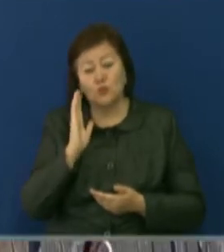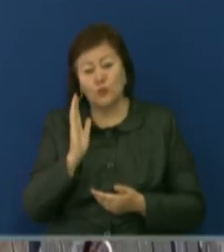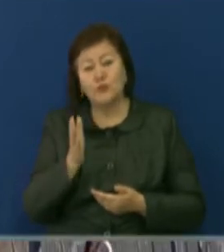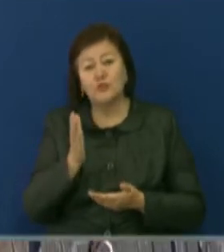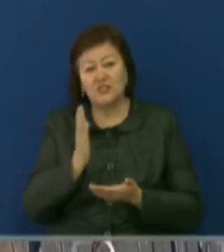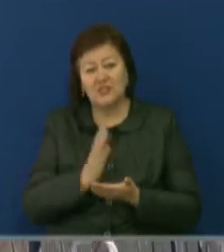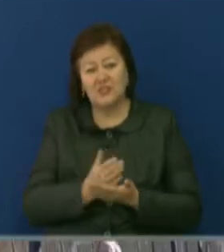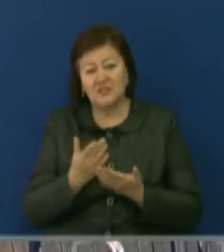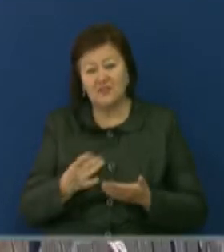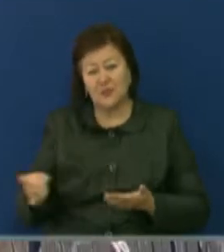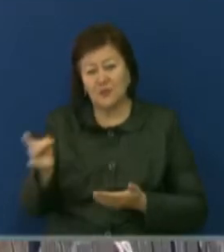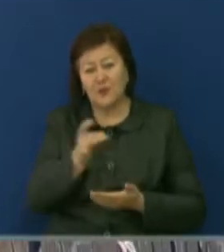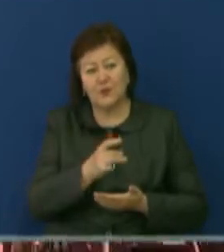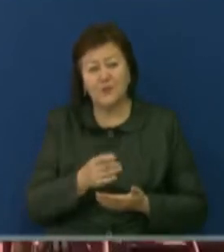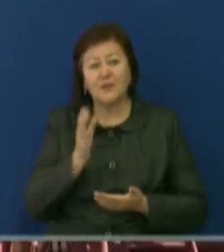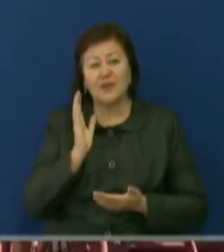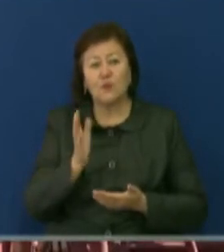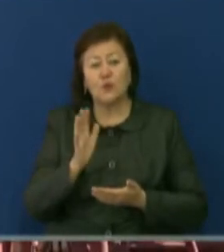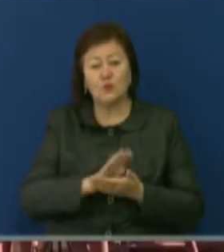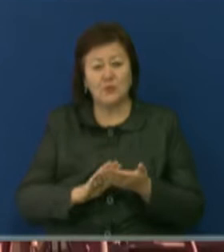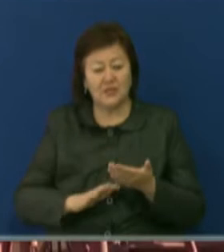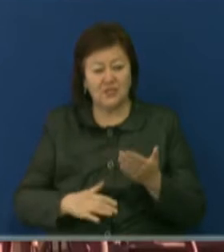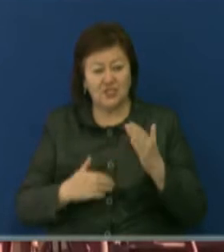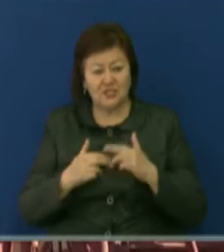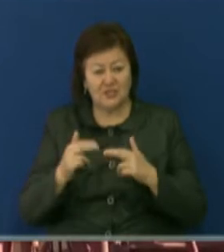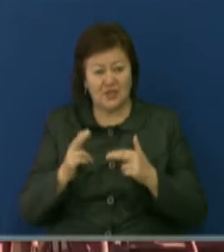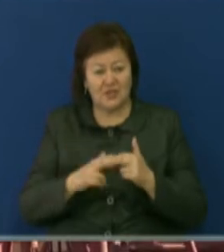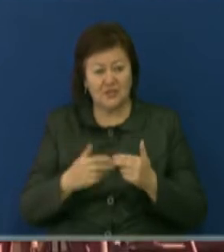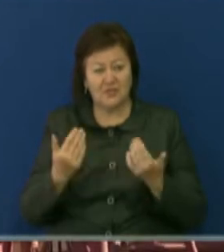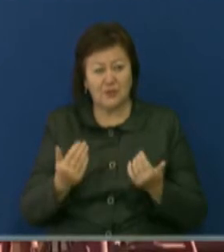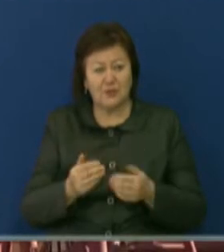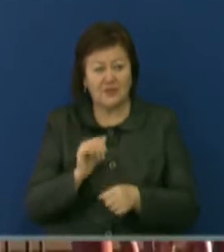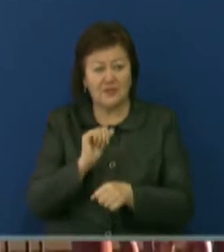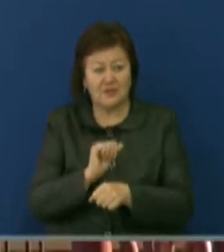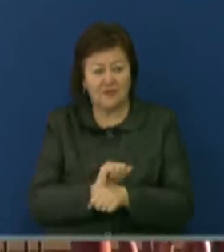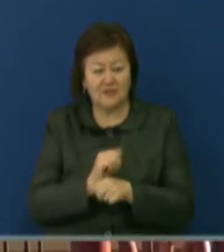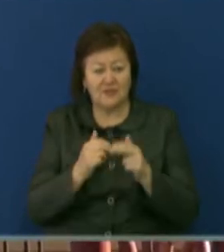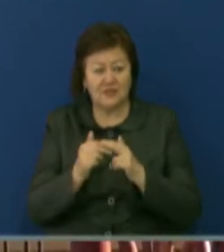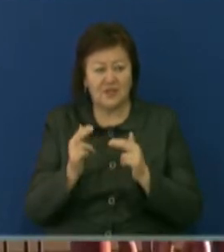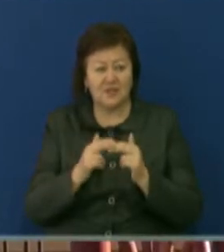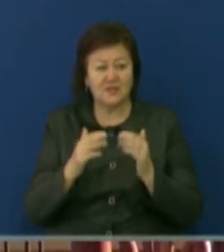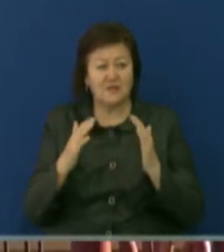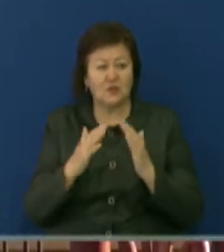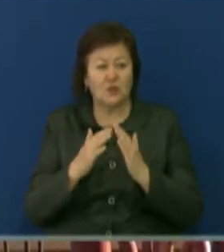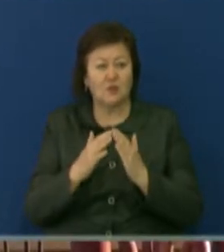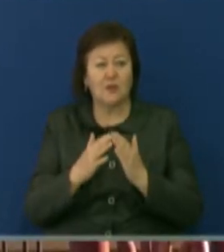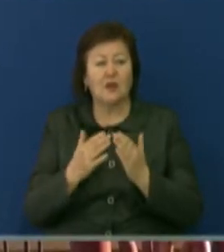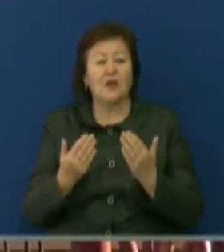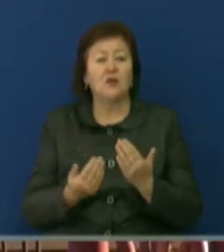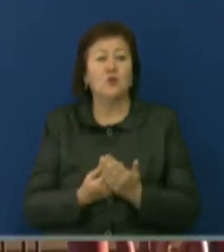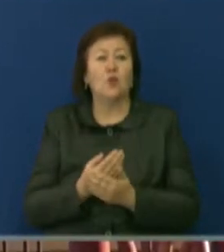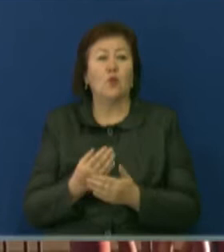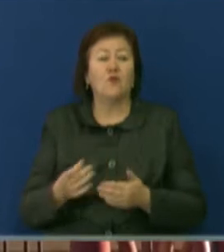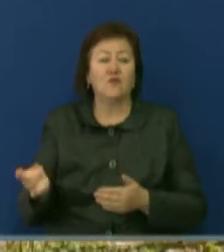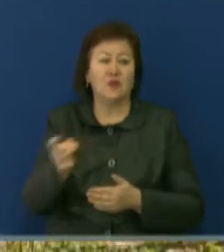Кезекте тұрған азаматтарға арналған тұрғын үй құрылысы бірнеше жылдан бері тоқтап қалғандықтан олардың қатары көбейді. Жаңа ауданның құрылысы басталғалы